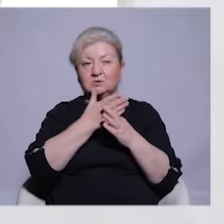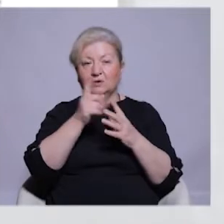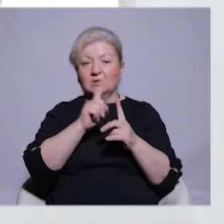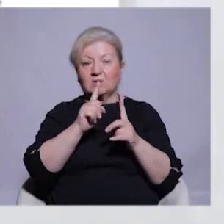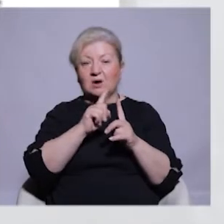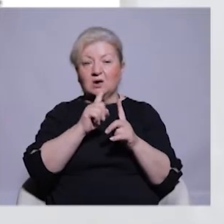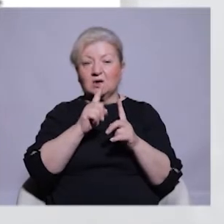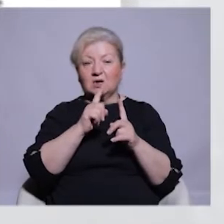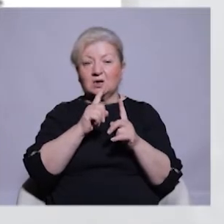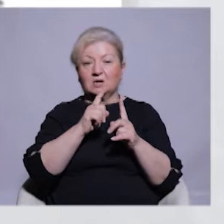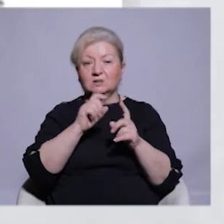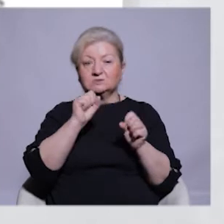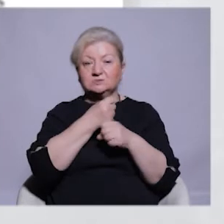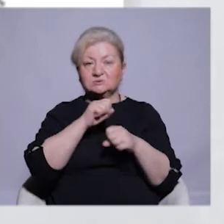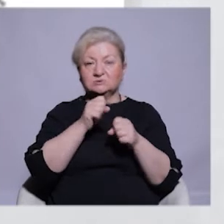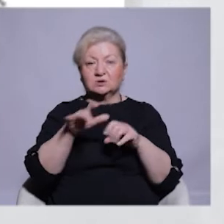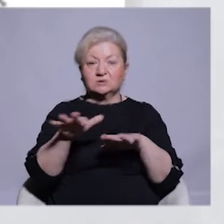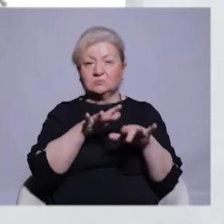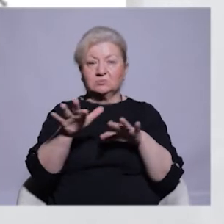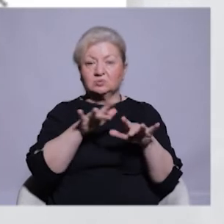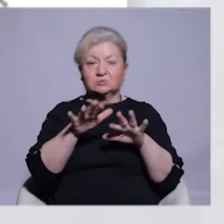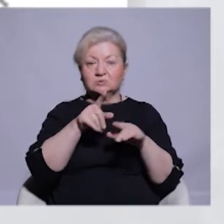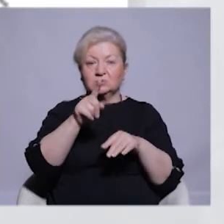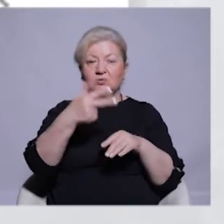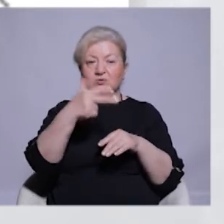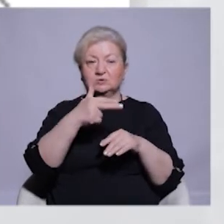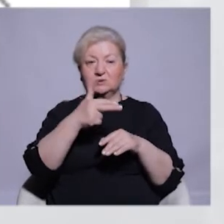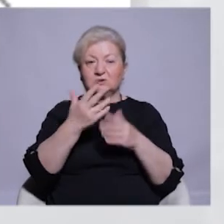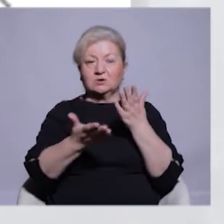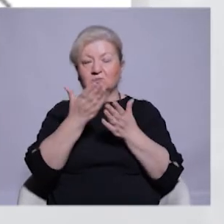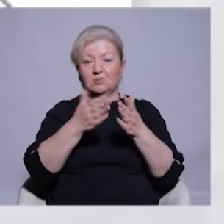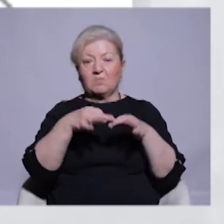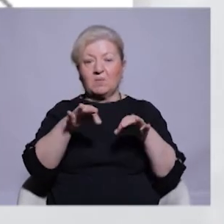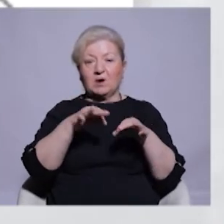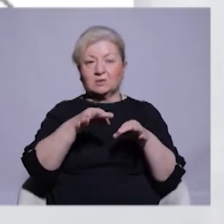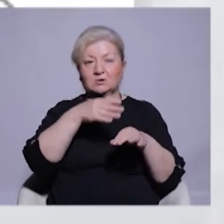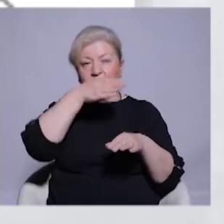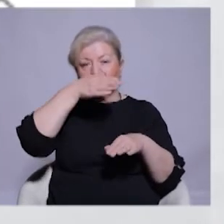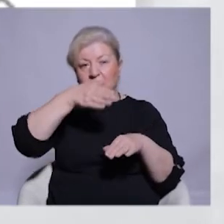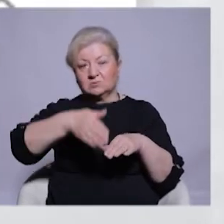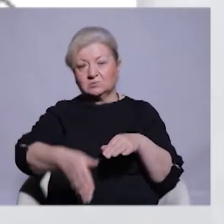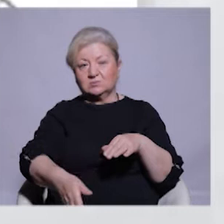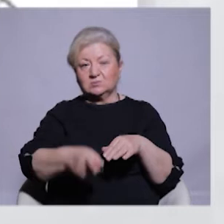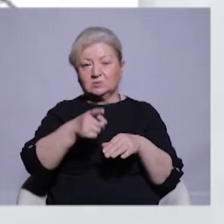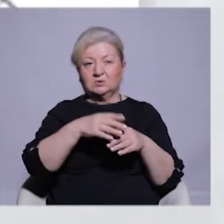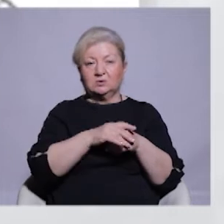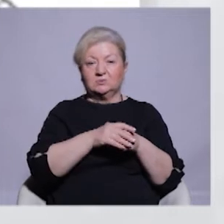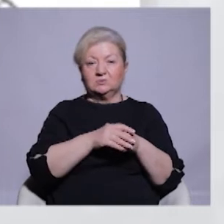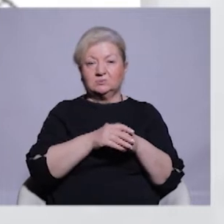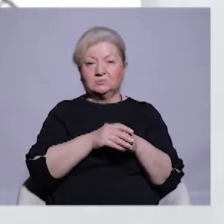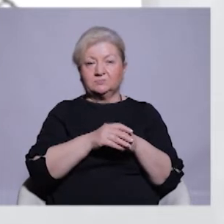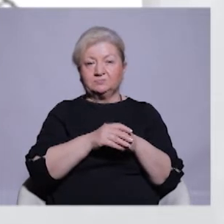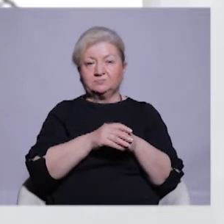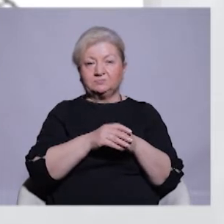რა სიჩქარით იმოძრავებს 1000 კილოგრამიანი მანქანა 30 მეტრი სიმაღლიდან დაშვებისას, თუ ვუგულველყოფთ ხახუნს და